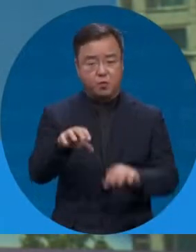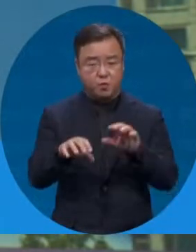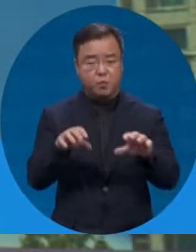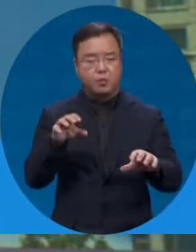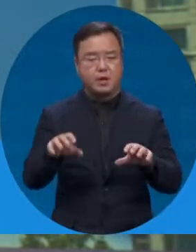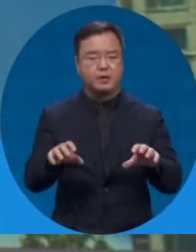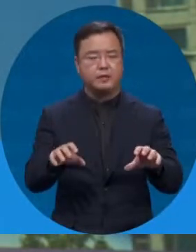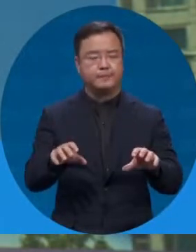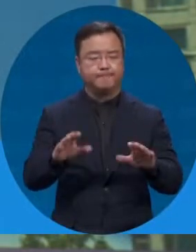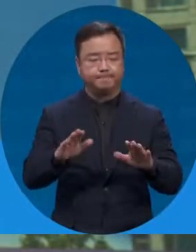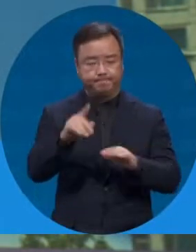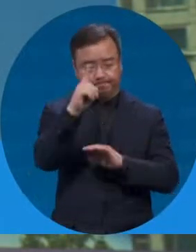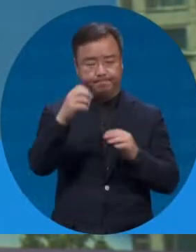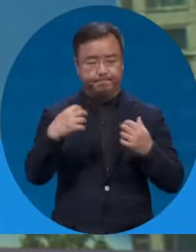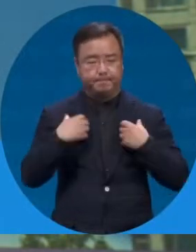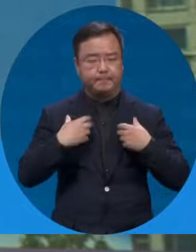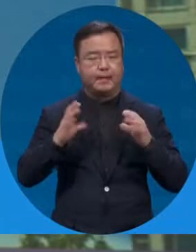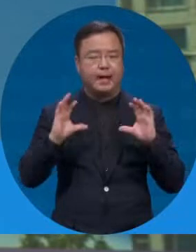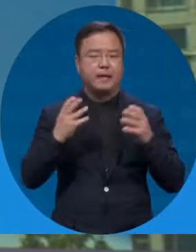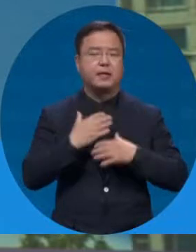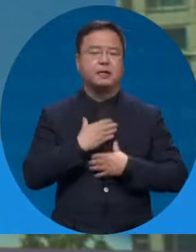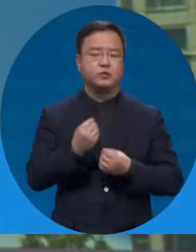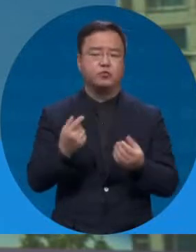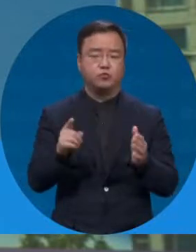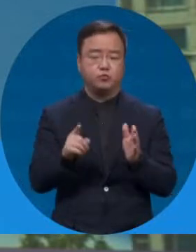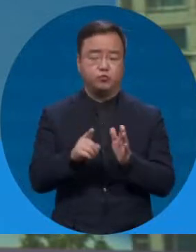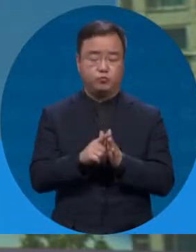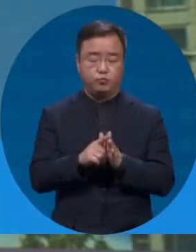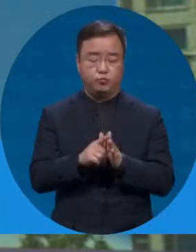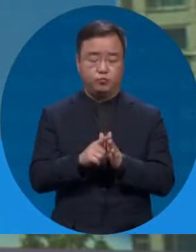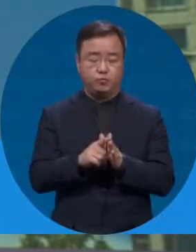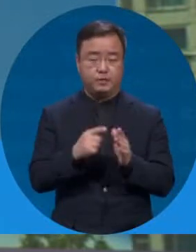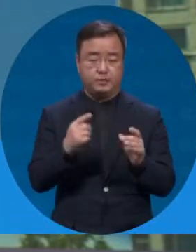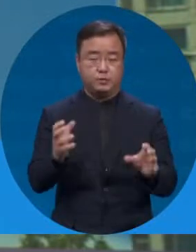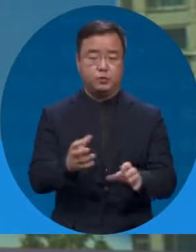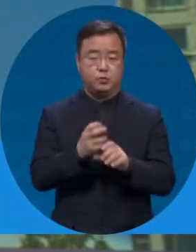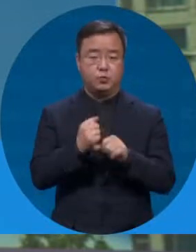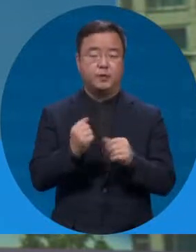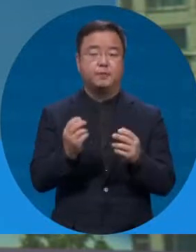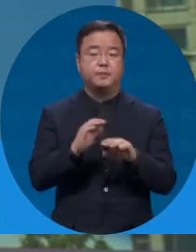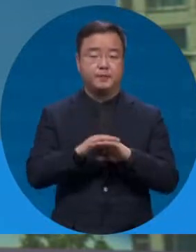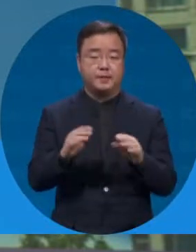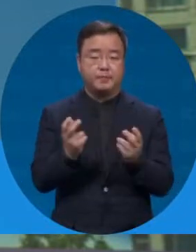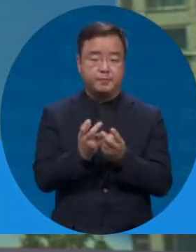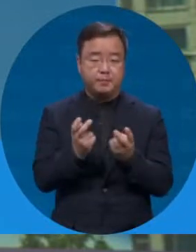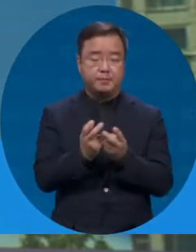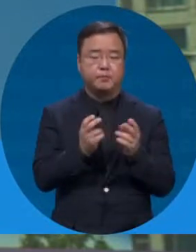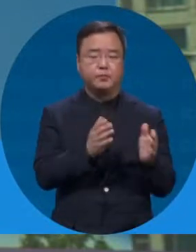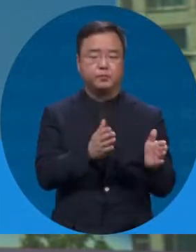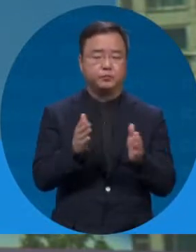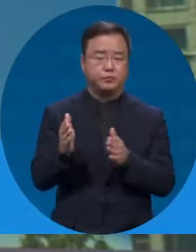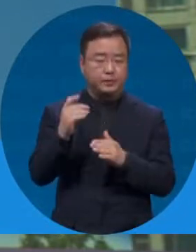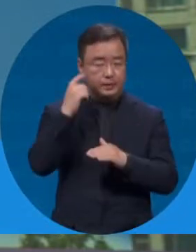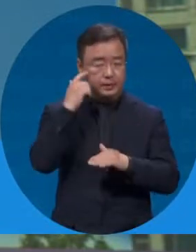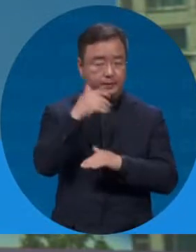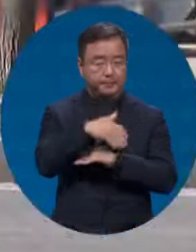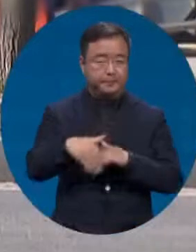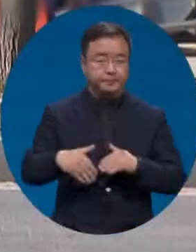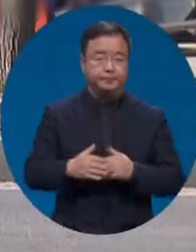환경 전반에 개선하기 위해 처음으로 종합계획 을 발표했습니다 초 소식 이상미 기자의 보도입니다